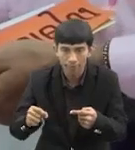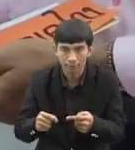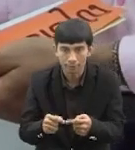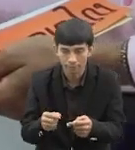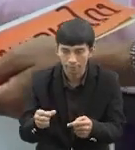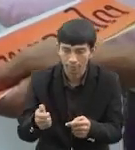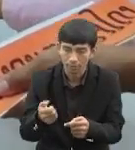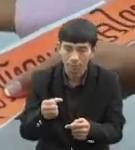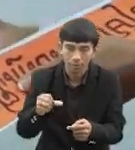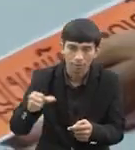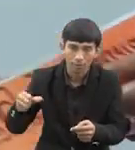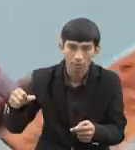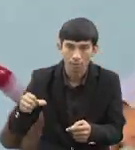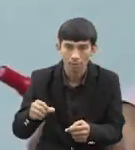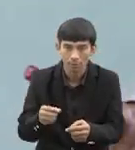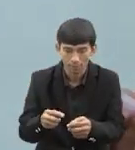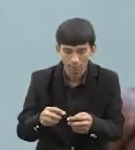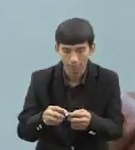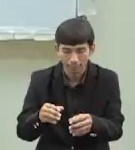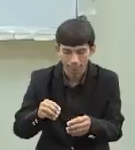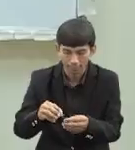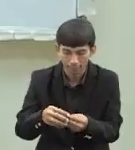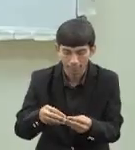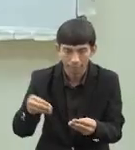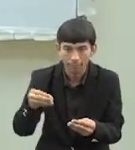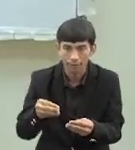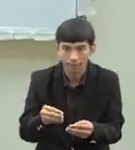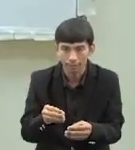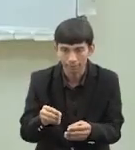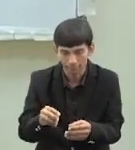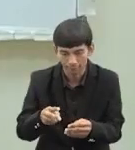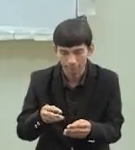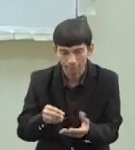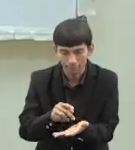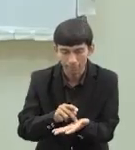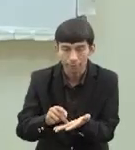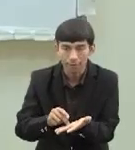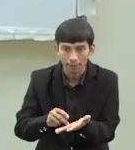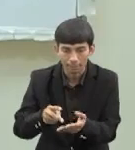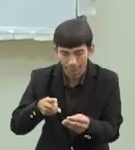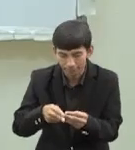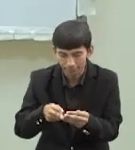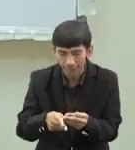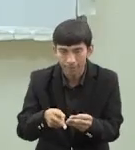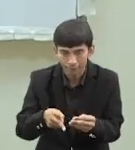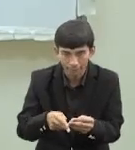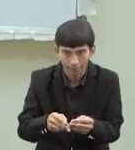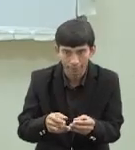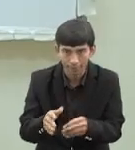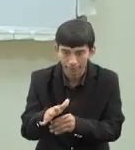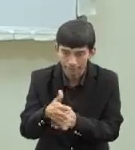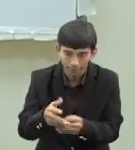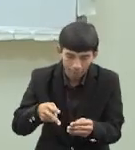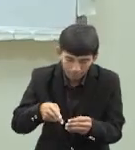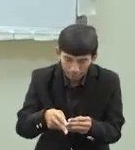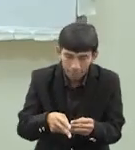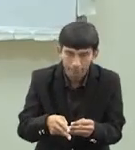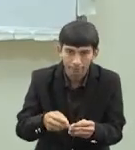ngớ cặp ba tham tham mấy con tham trụ nó con á chà giật khơi tham nhận cho lắm thà tham